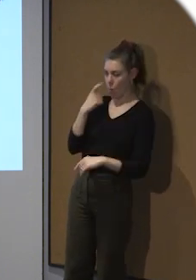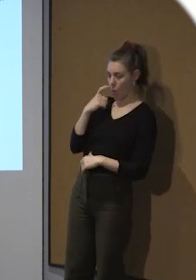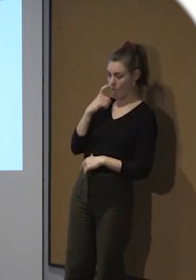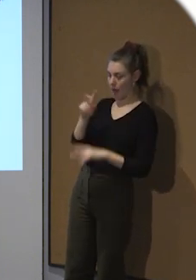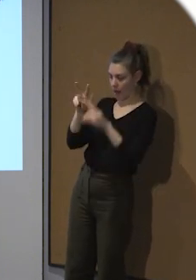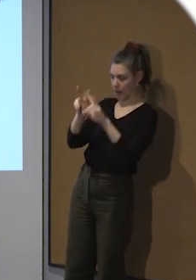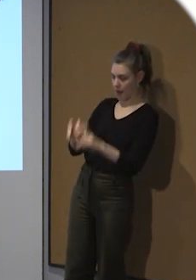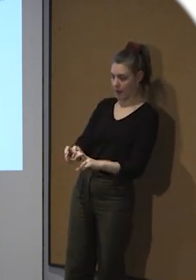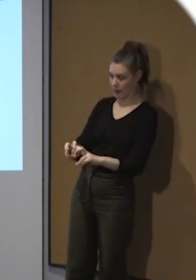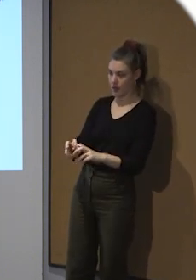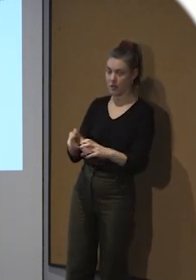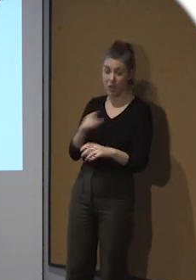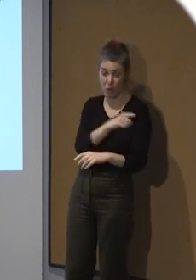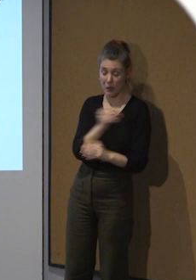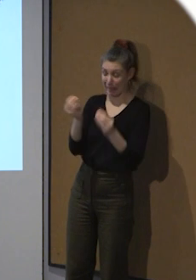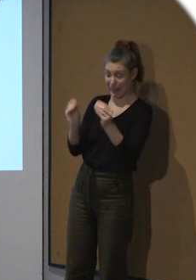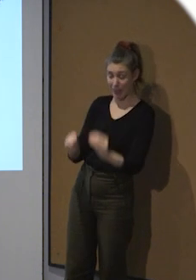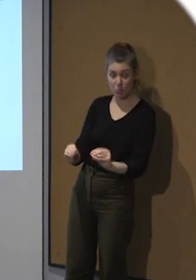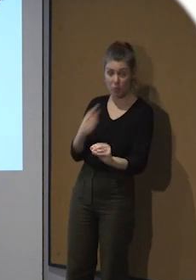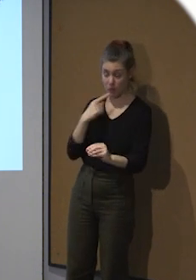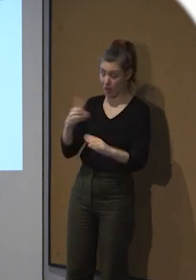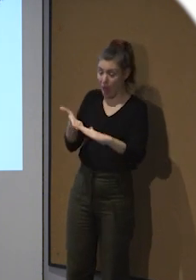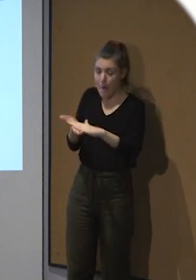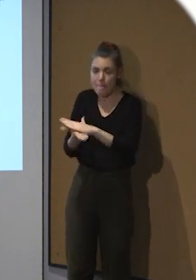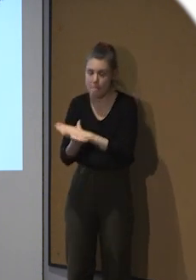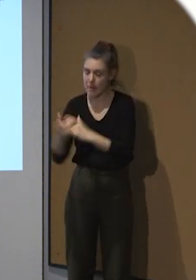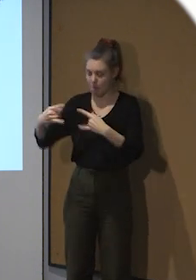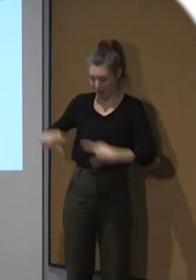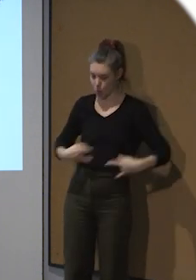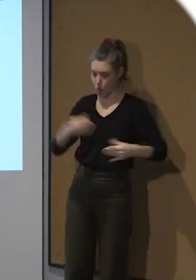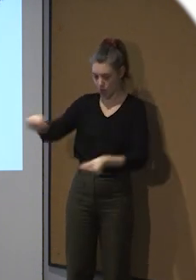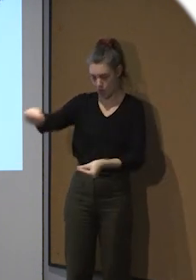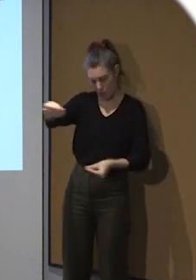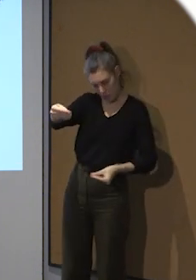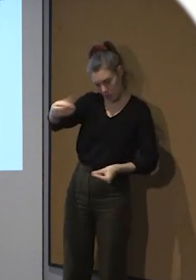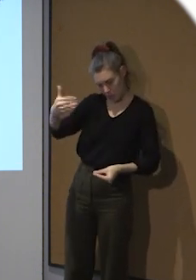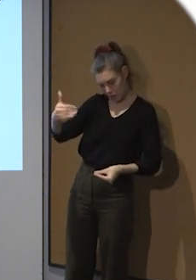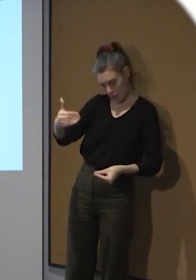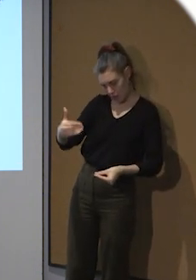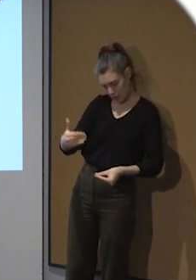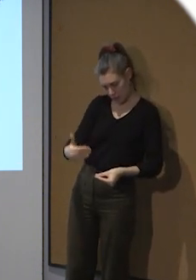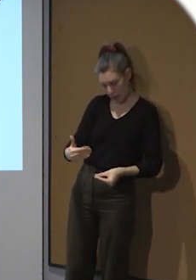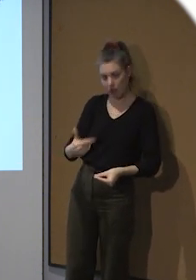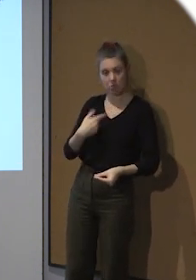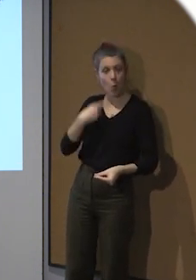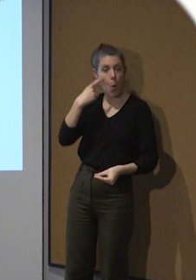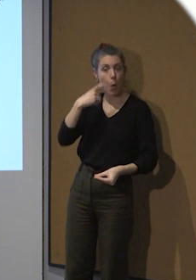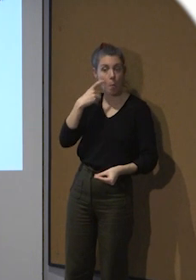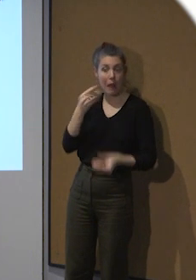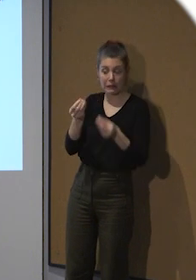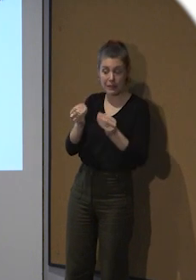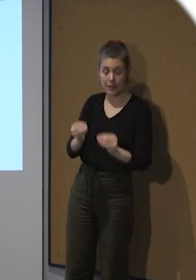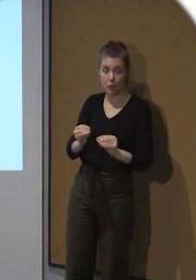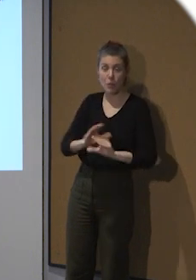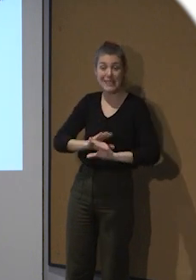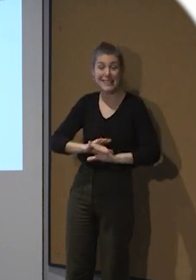y a de la moquette par terre, le ciel est bleu. C'est pas de dire « il y a ça, et c'est pour ça que vous avez mal ». Et là, finalement... je ne me trompe pas de